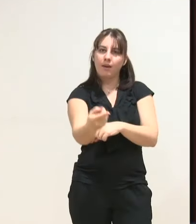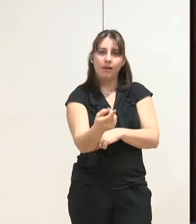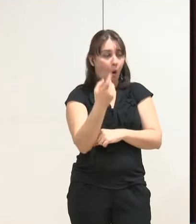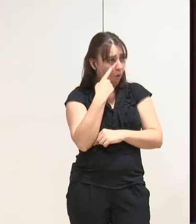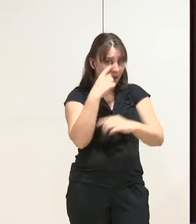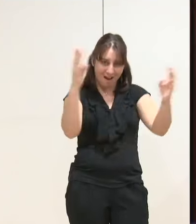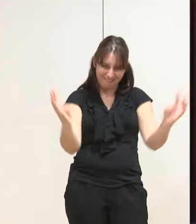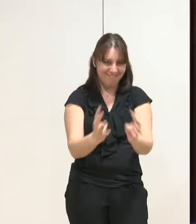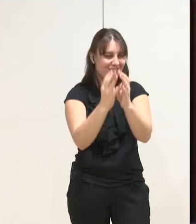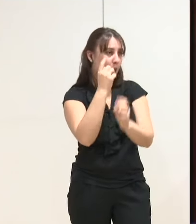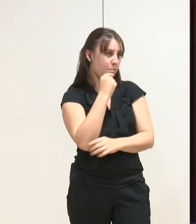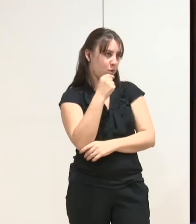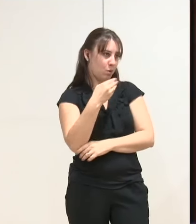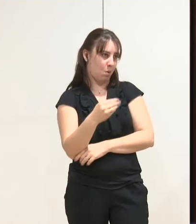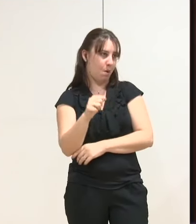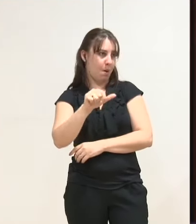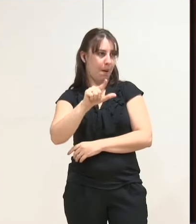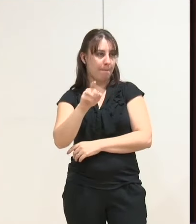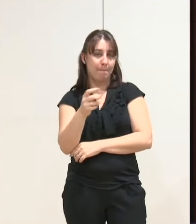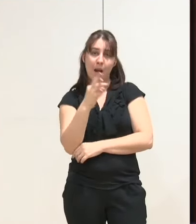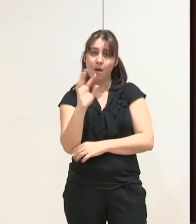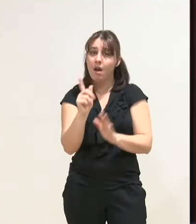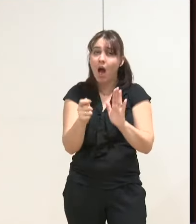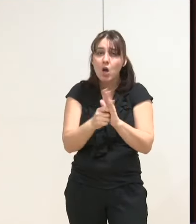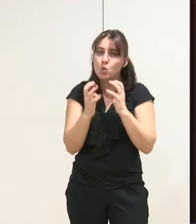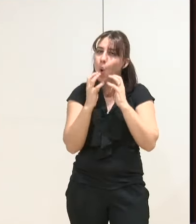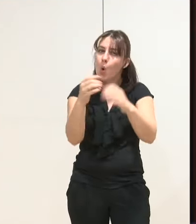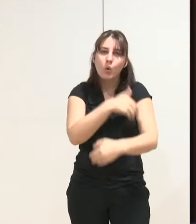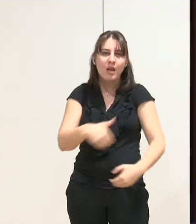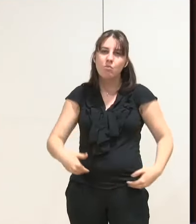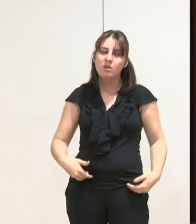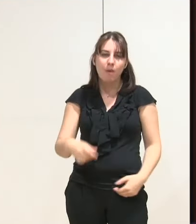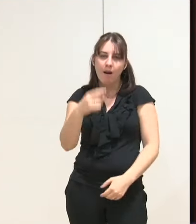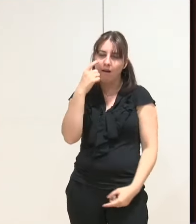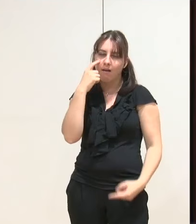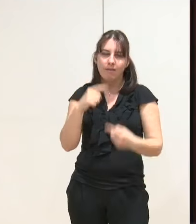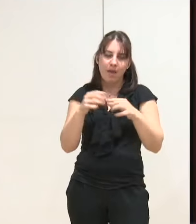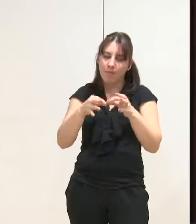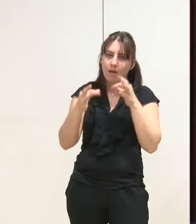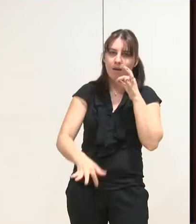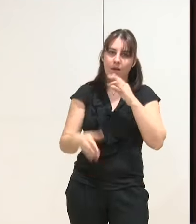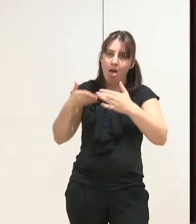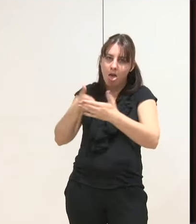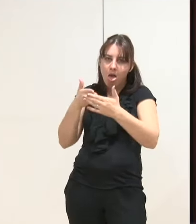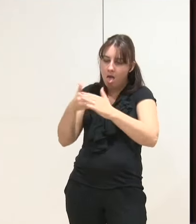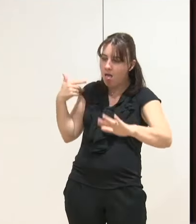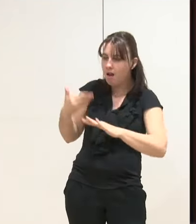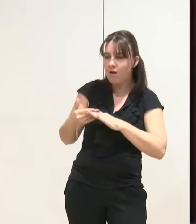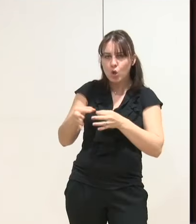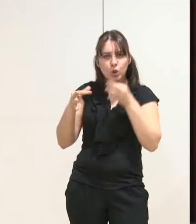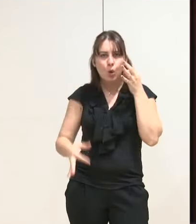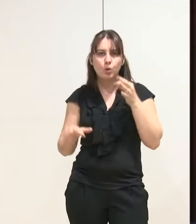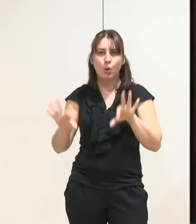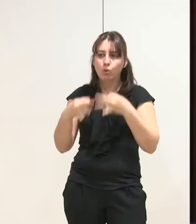point monsieur Malbet on fera le point un jour en conseil municipal de toutes les difficultés tous les ta qui sont pas résolus